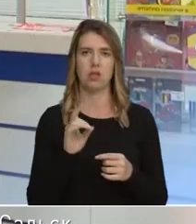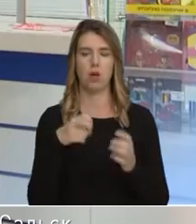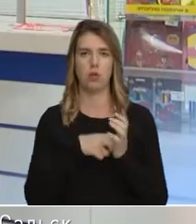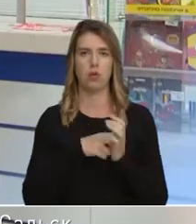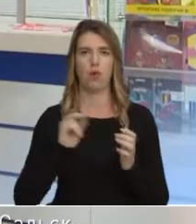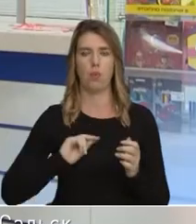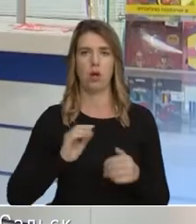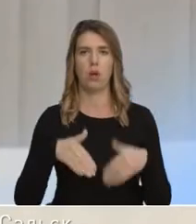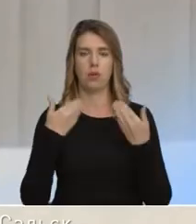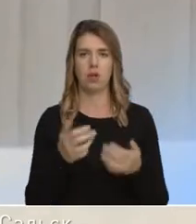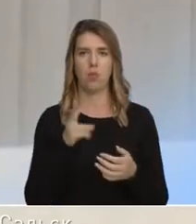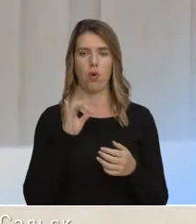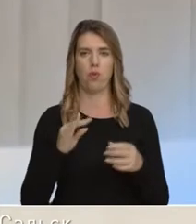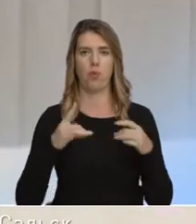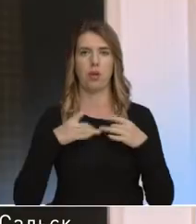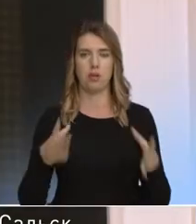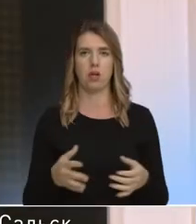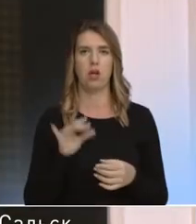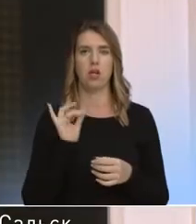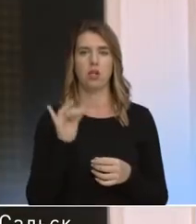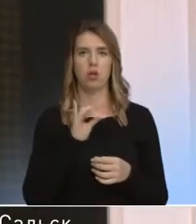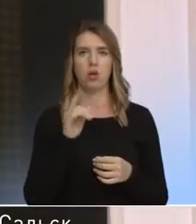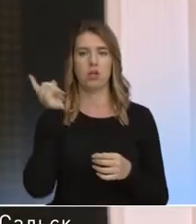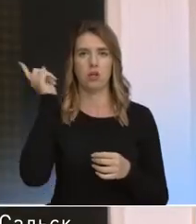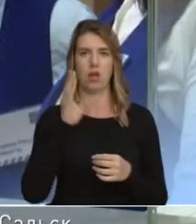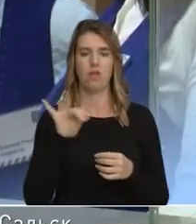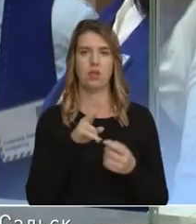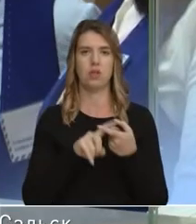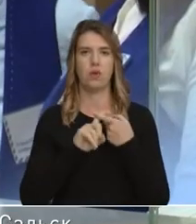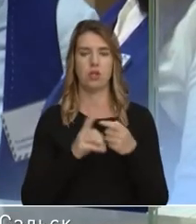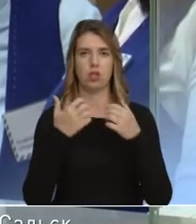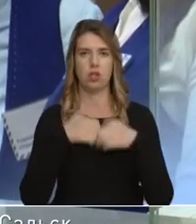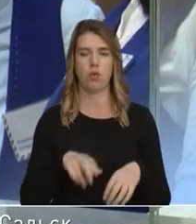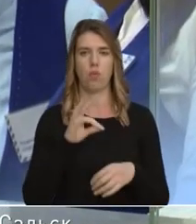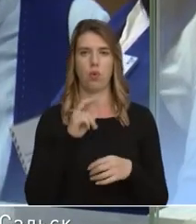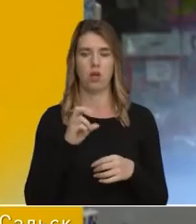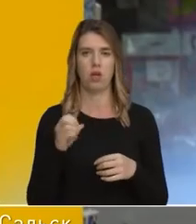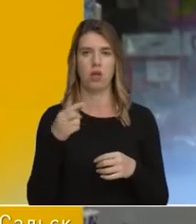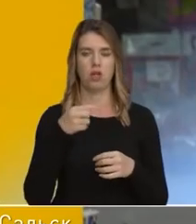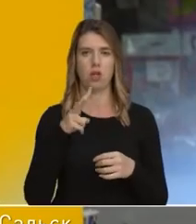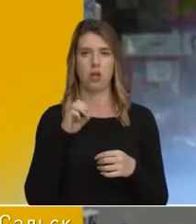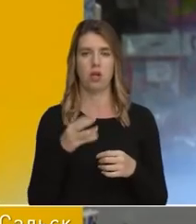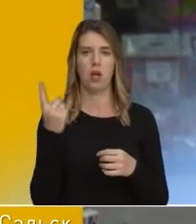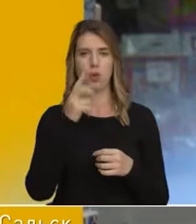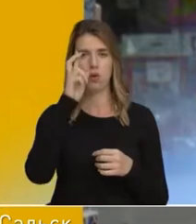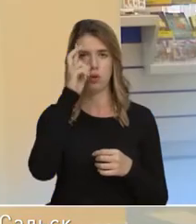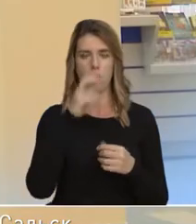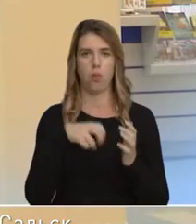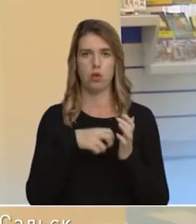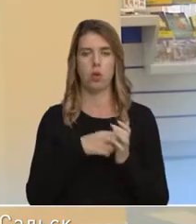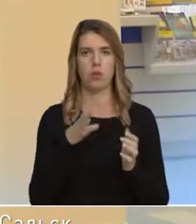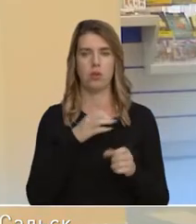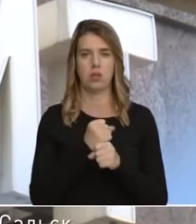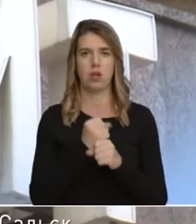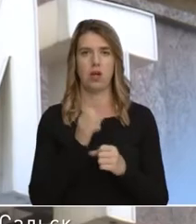почтовых работников поздравят с профессиональным праздником. История старейшего вида связи насчитывает в России более 1000 лет, а первая государственная почта